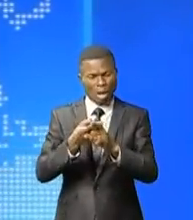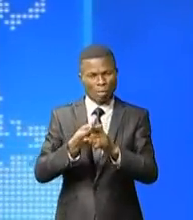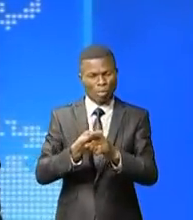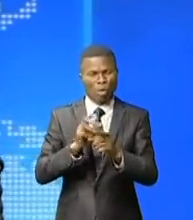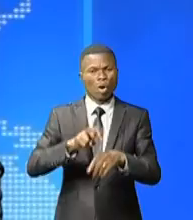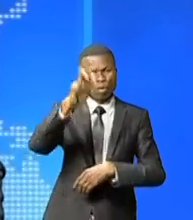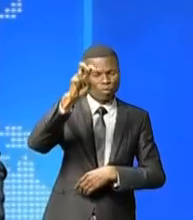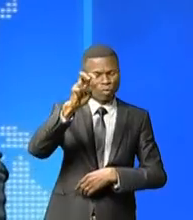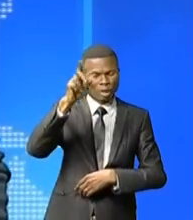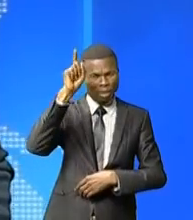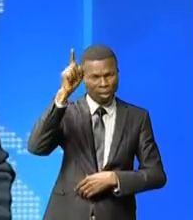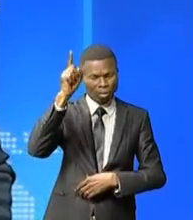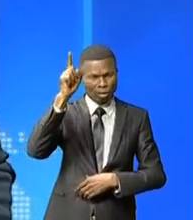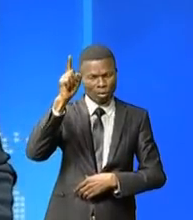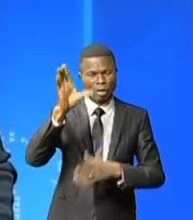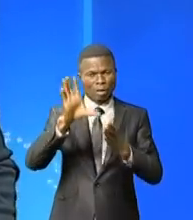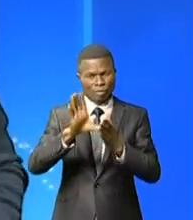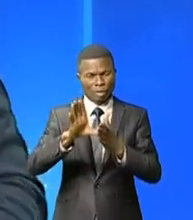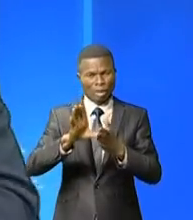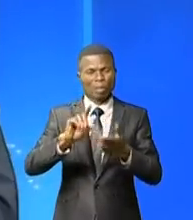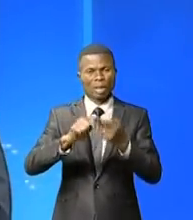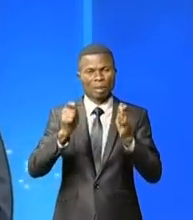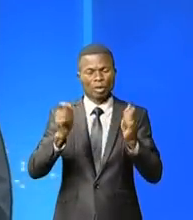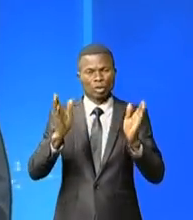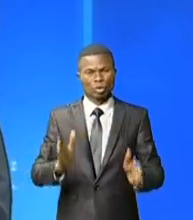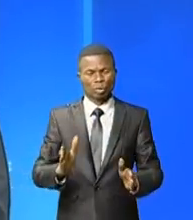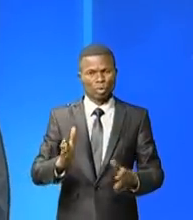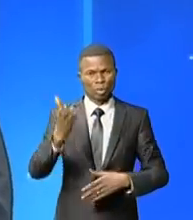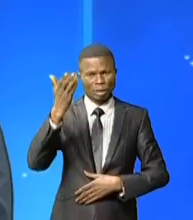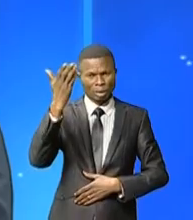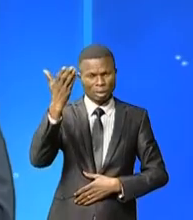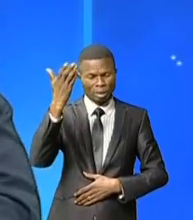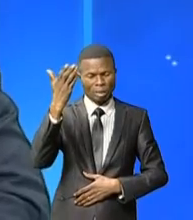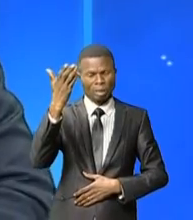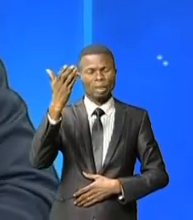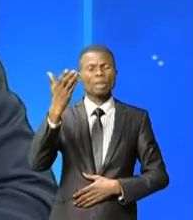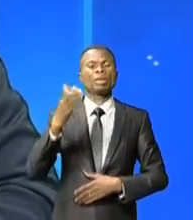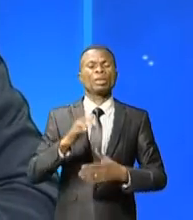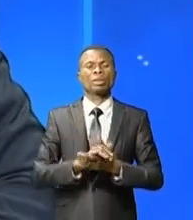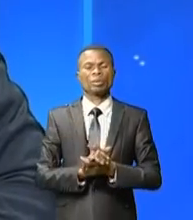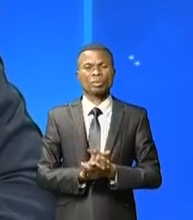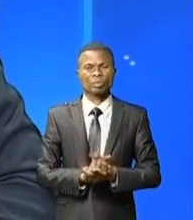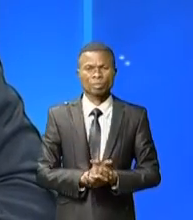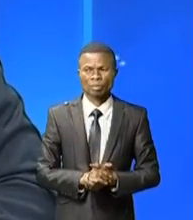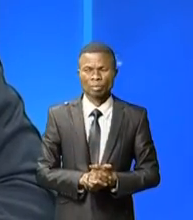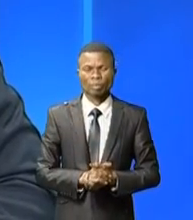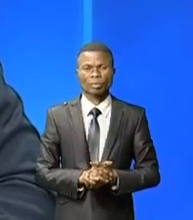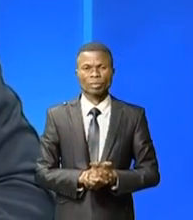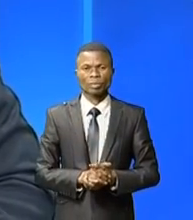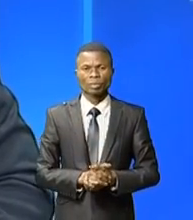leur départ de Kinshasa. Reportage Naïcha Kiala, Patrick Michel Moukouille et Charmant